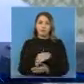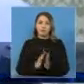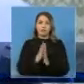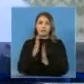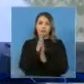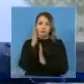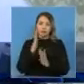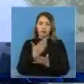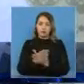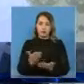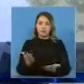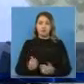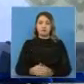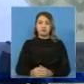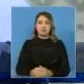солардың қызығын көріңіз апа.